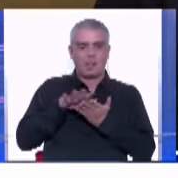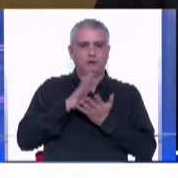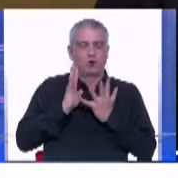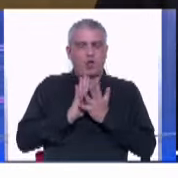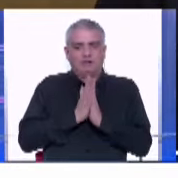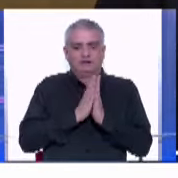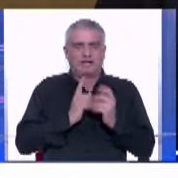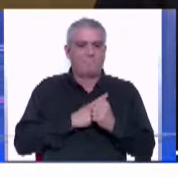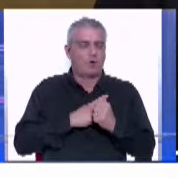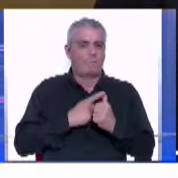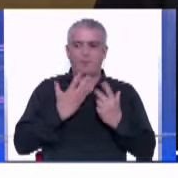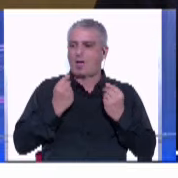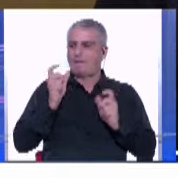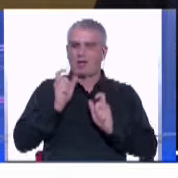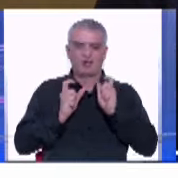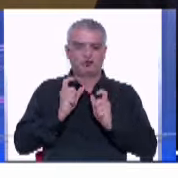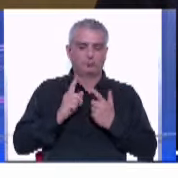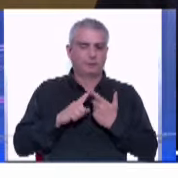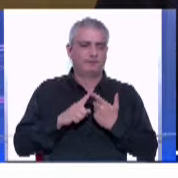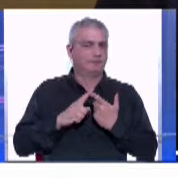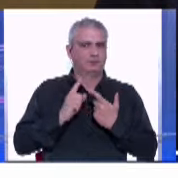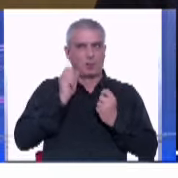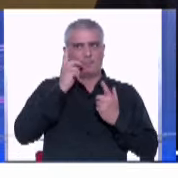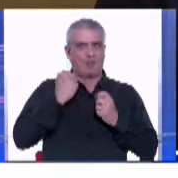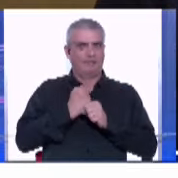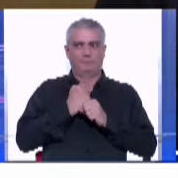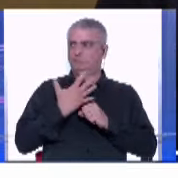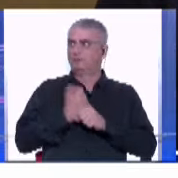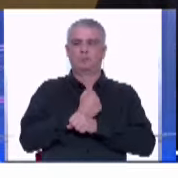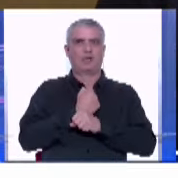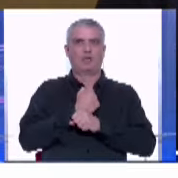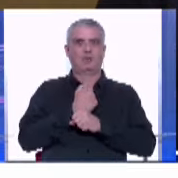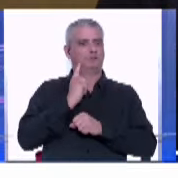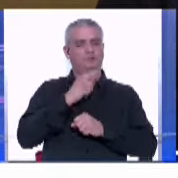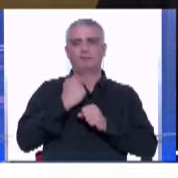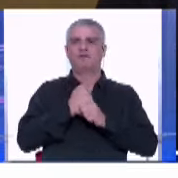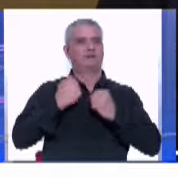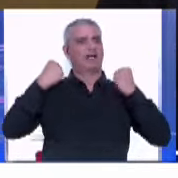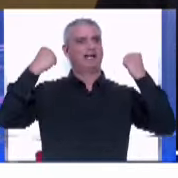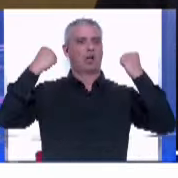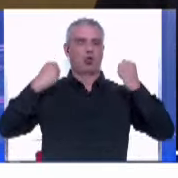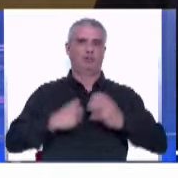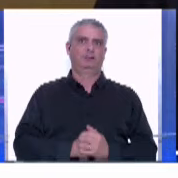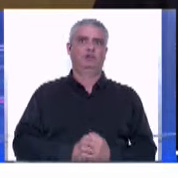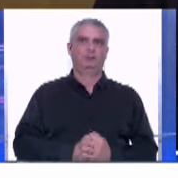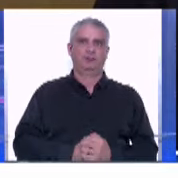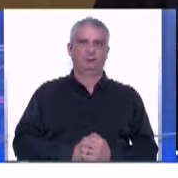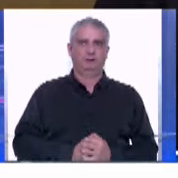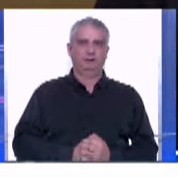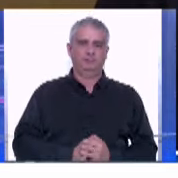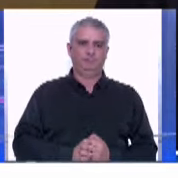כך צפוף, רווי באוכלוסייה אזרחית. לא פלא שהמבצע הזה זכה לכינוי מבצע הירואי.